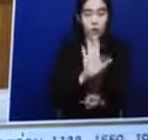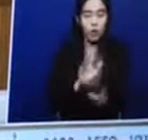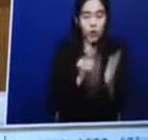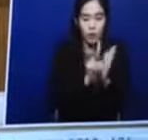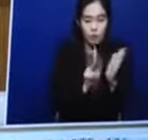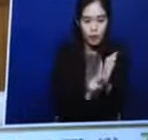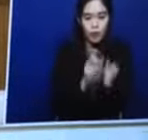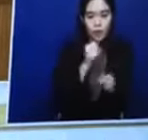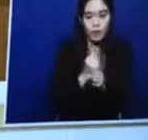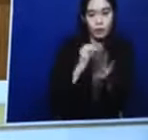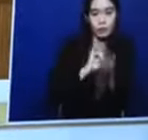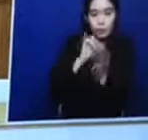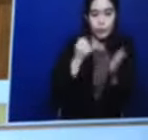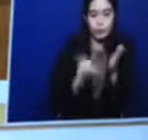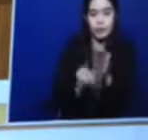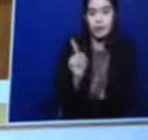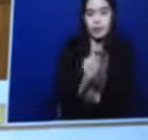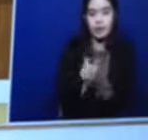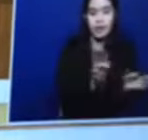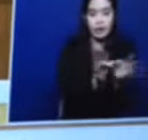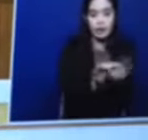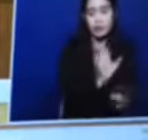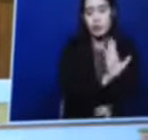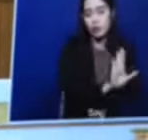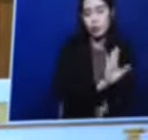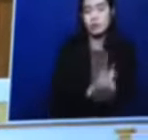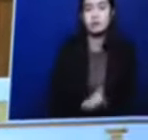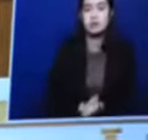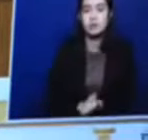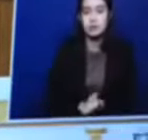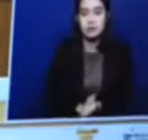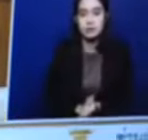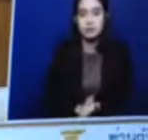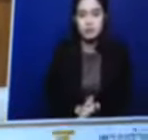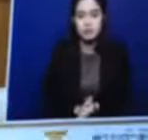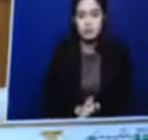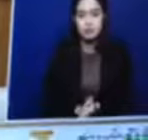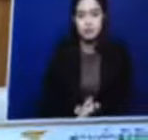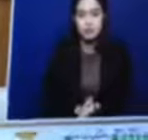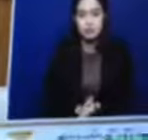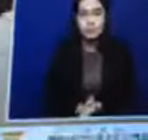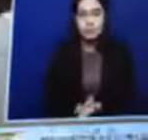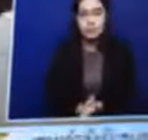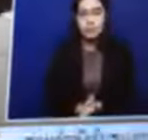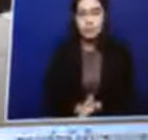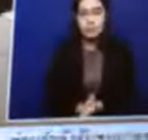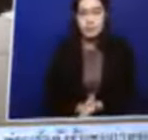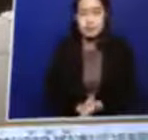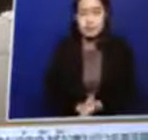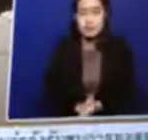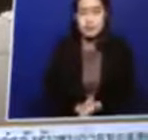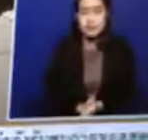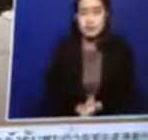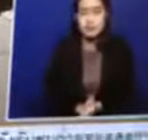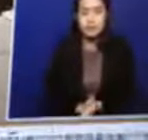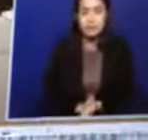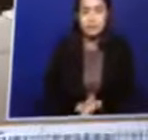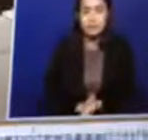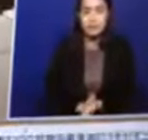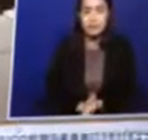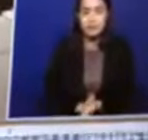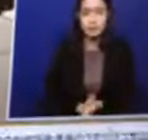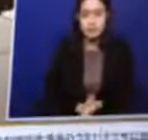องอะไรต่างเหล่านี้นะครับผมจะขออนุญาตให้อาจารย์ชี้แจงสักเล็กน้อยครับ ครับ ท่าน กับเรียนท่านประธานที่เคารพครับขอใช้เ